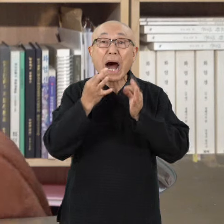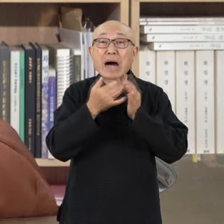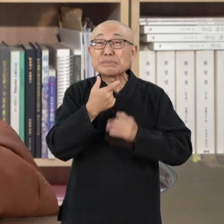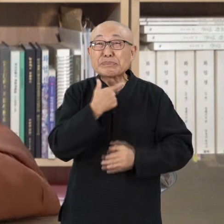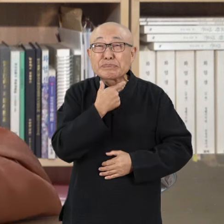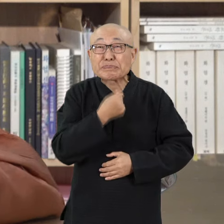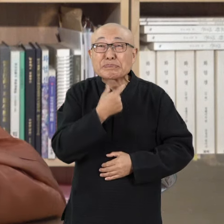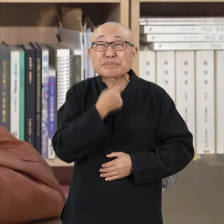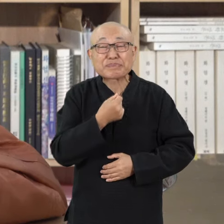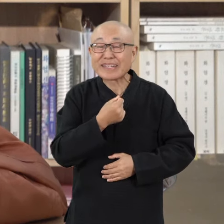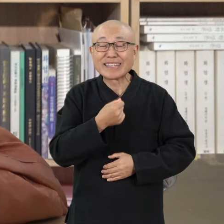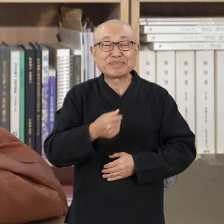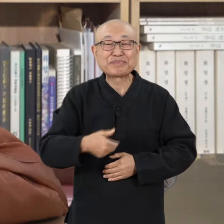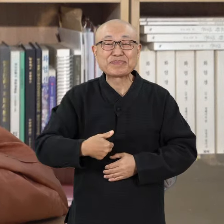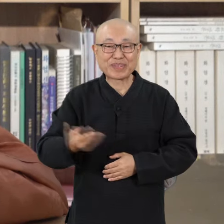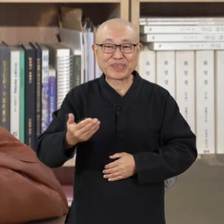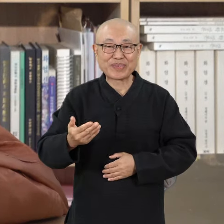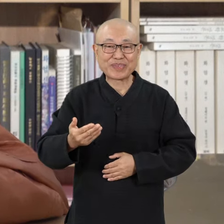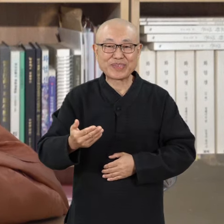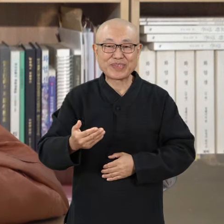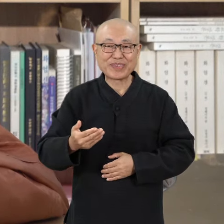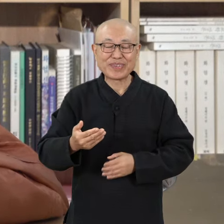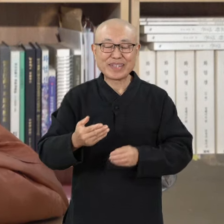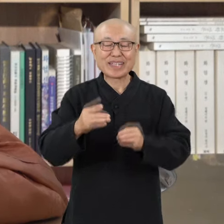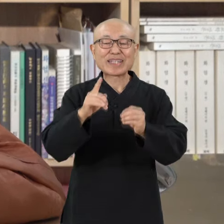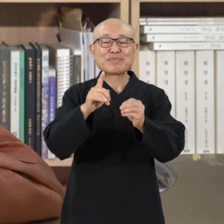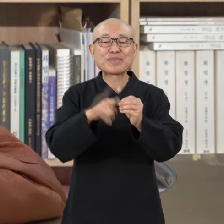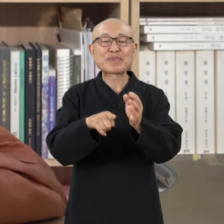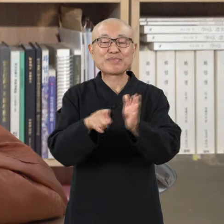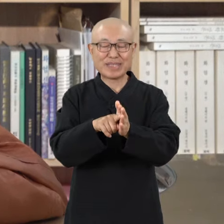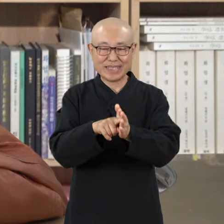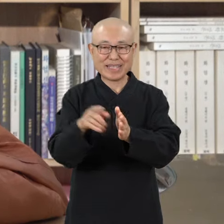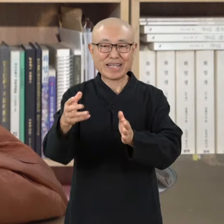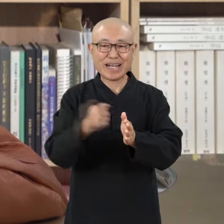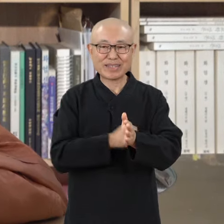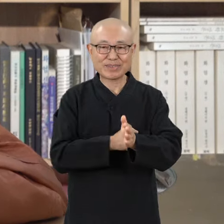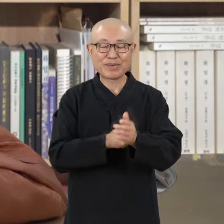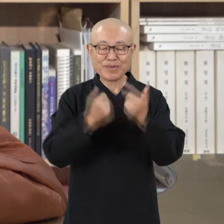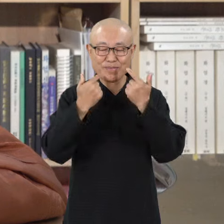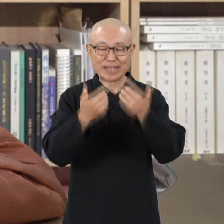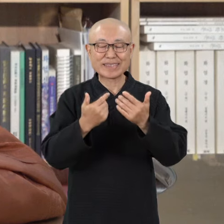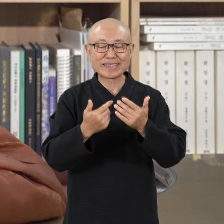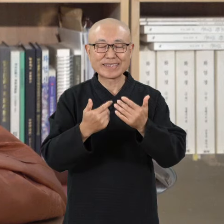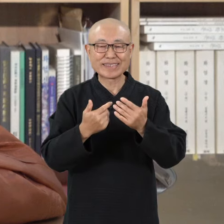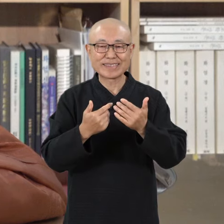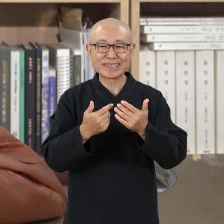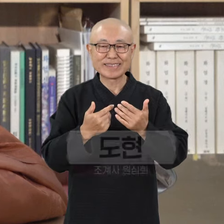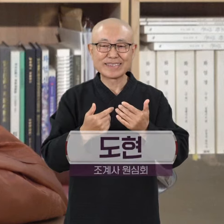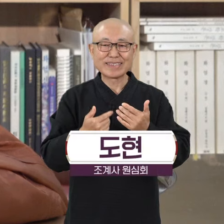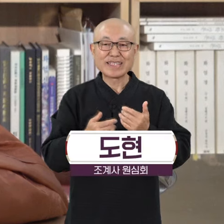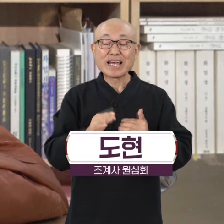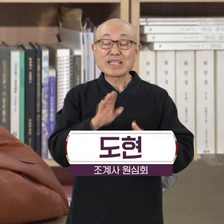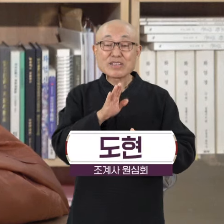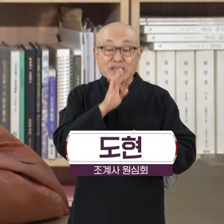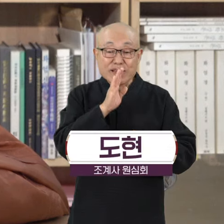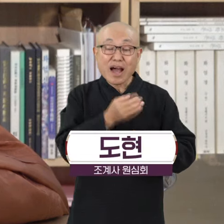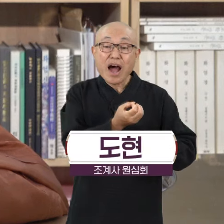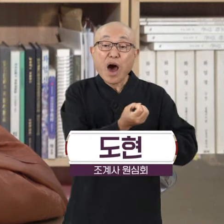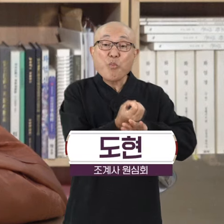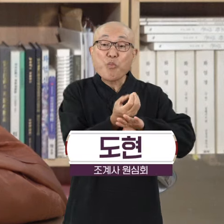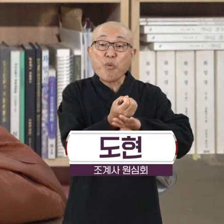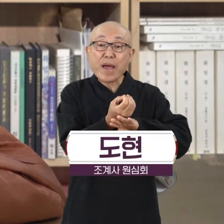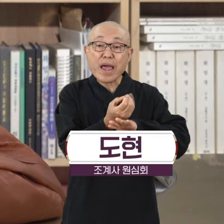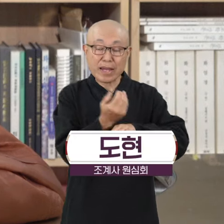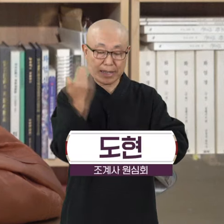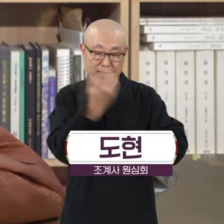종교를 통해서 우리는 신념이 있어야 돼요. 부처님 말씀대로 바른 법에 청정한 믿음을 갖고